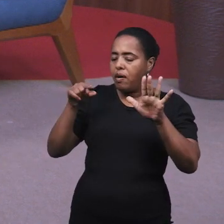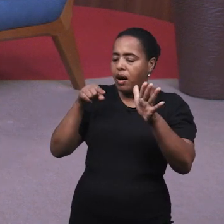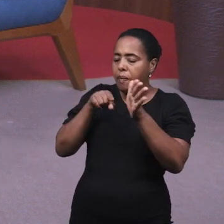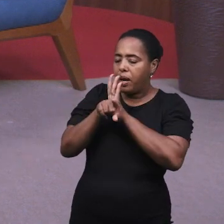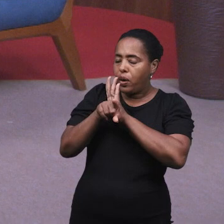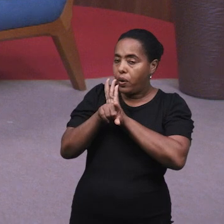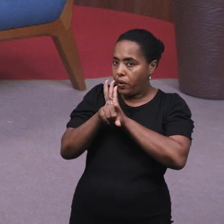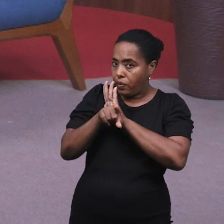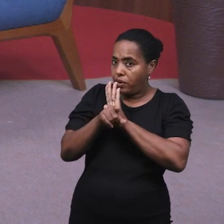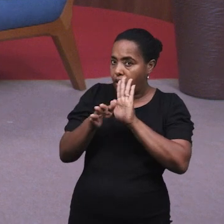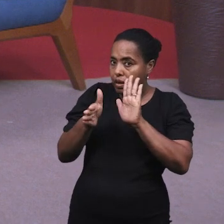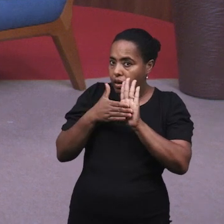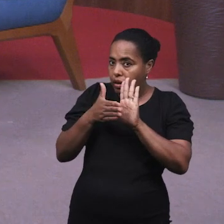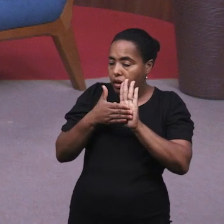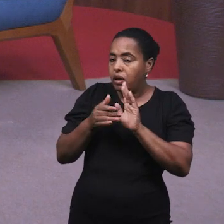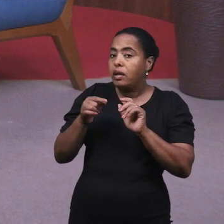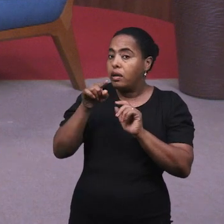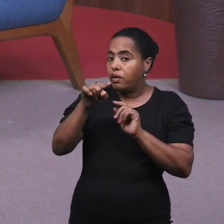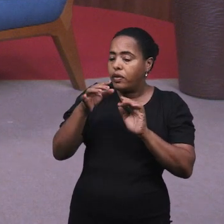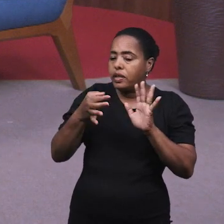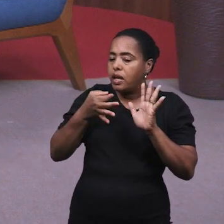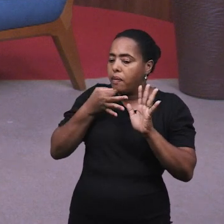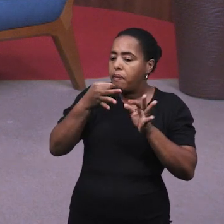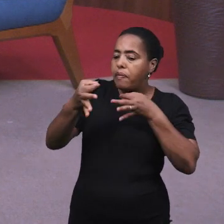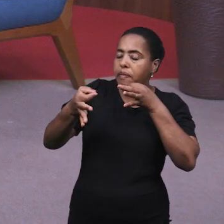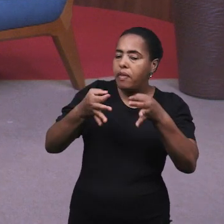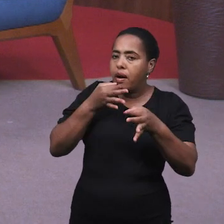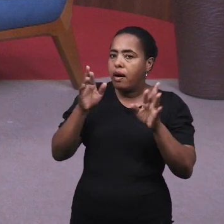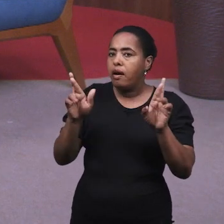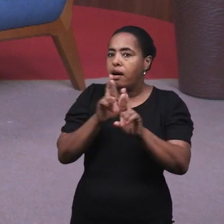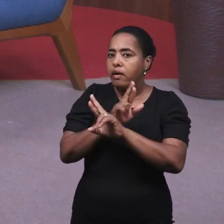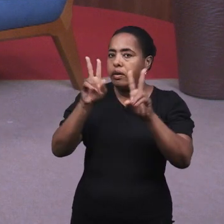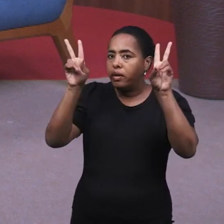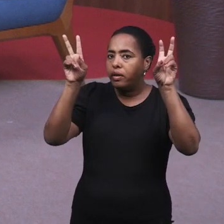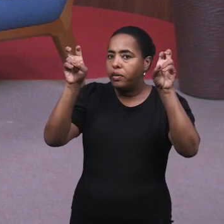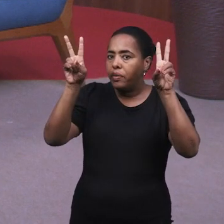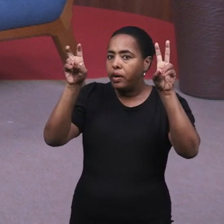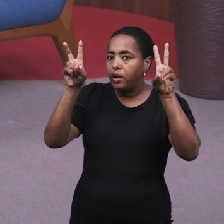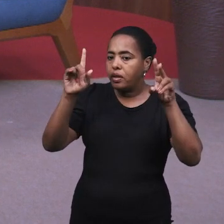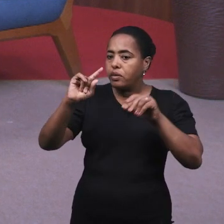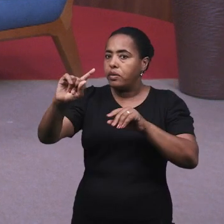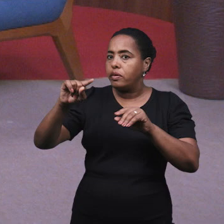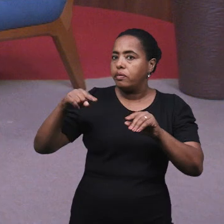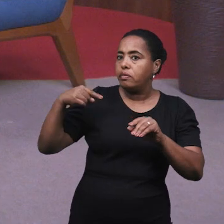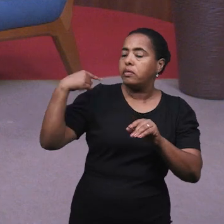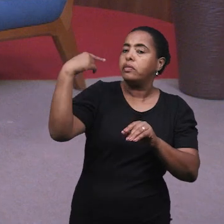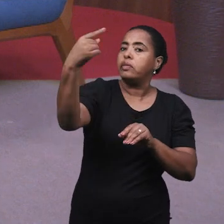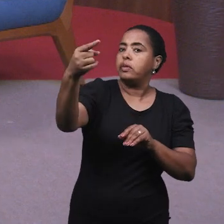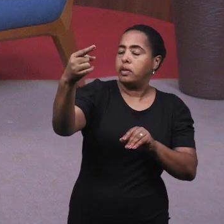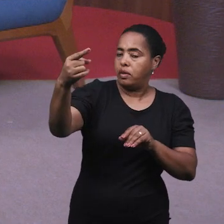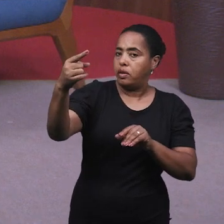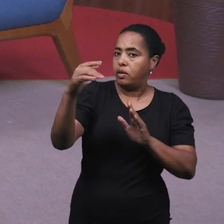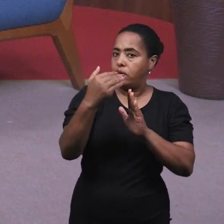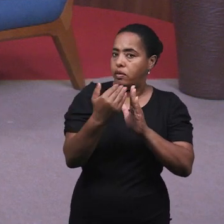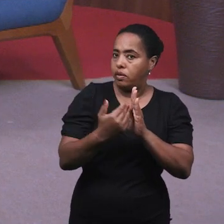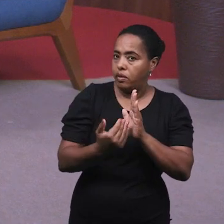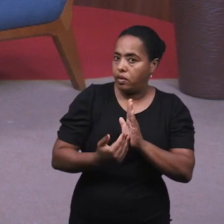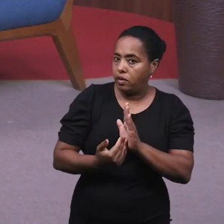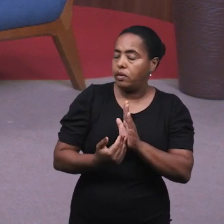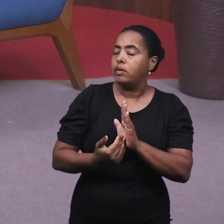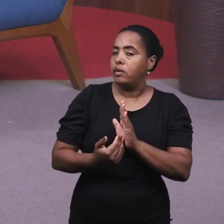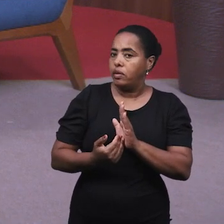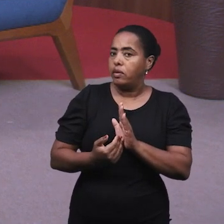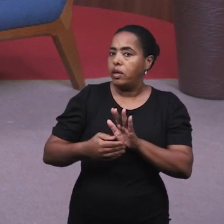répondre, faisant un commentaire sur le sujet que nous allons aborder dans la prochaine édition du volet Leçon du Manaïm. Donc, le QR code est affiché à l'écran. Il